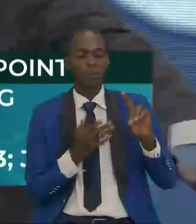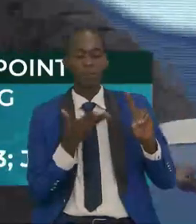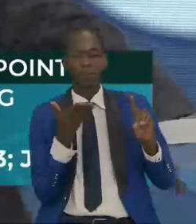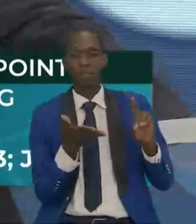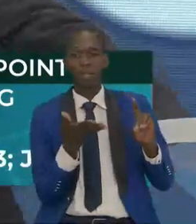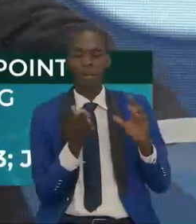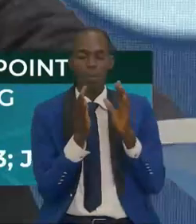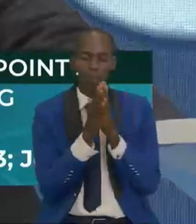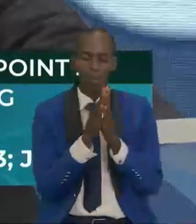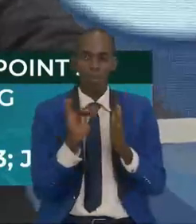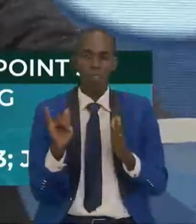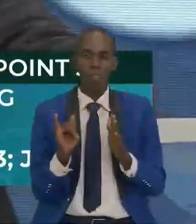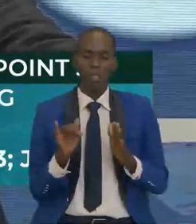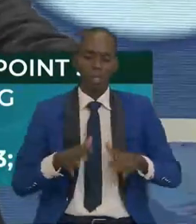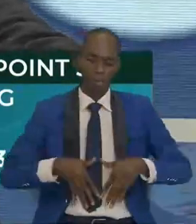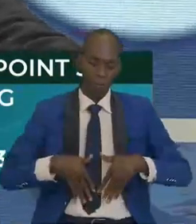C'est David qui prie ici.